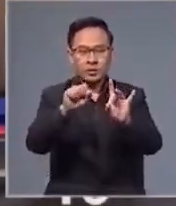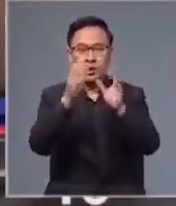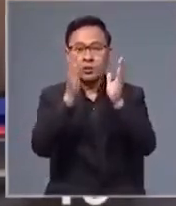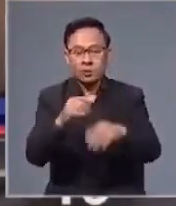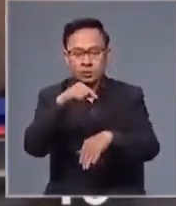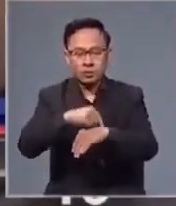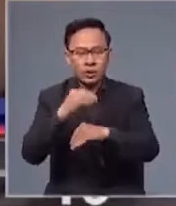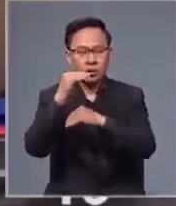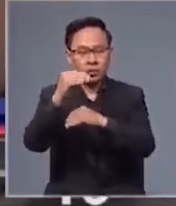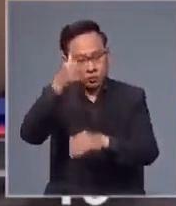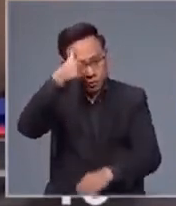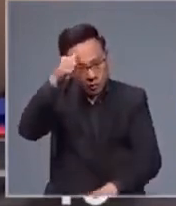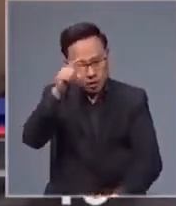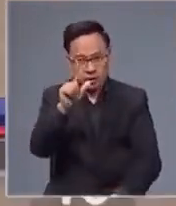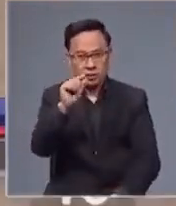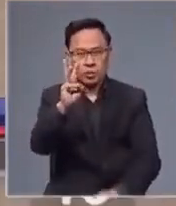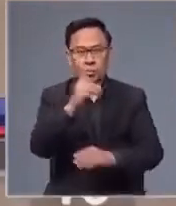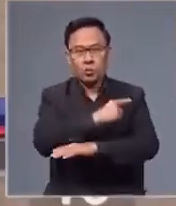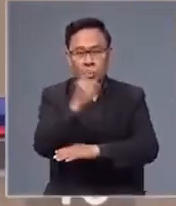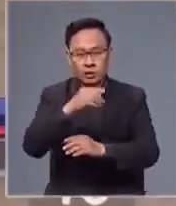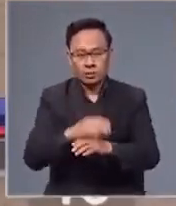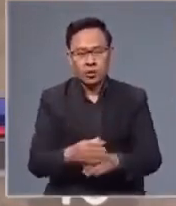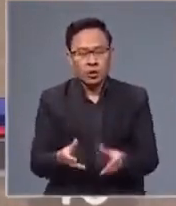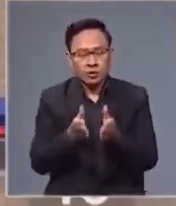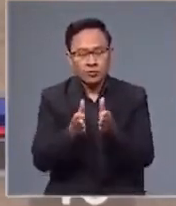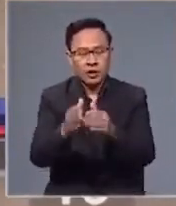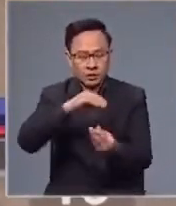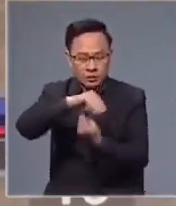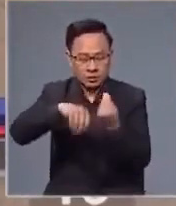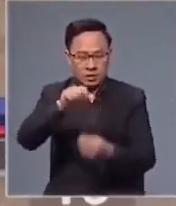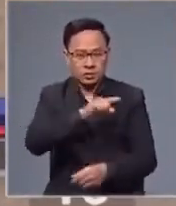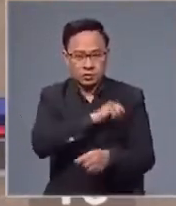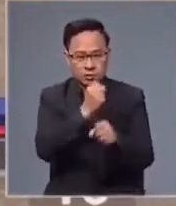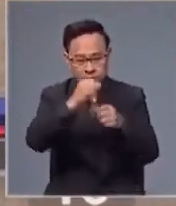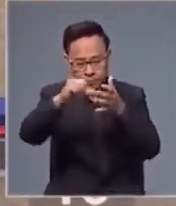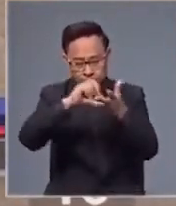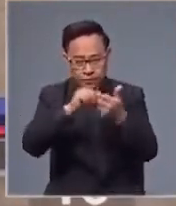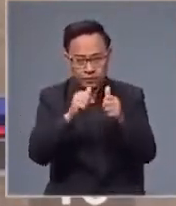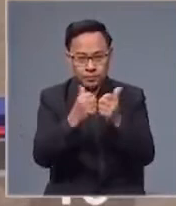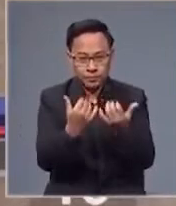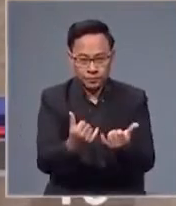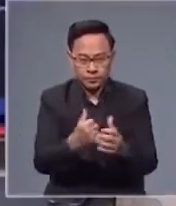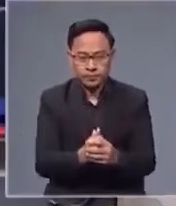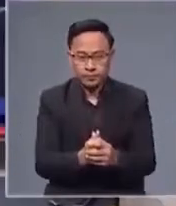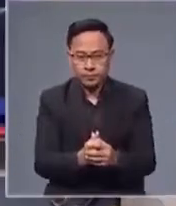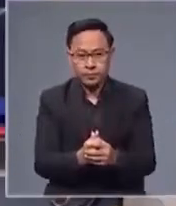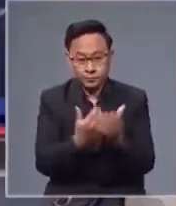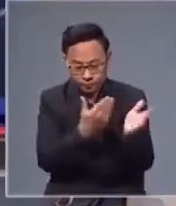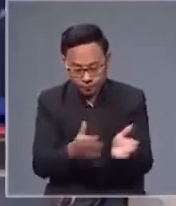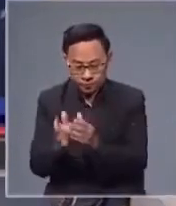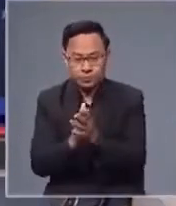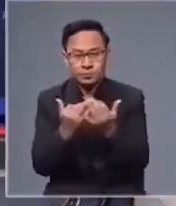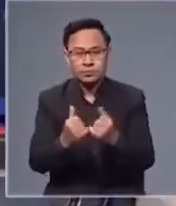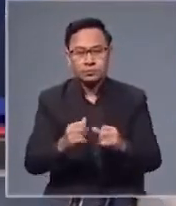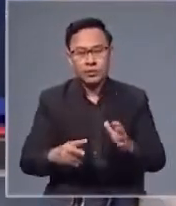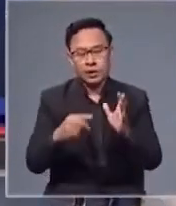าเพียง26วันนับตั้งแต่ที่แต่งตั้งฝ่ายเศรษฐกิจขึ้นมาแก้ปัญหาจากนั้นได้มีการเรียกประชุมกระทรว